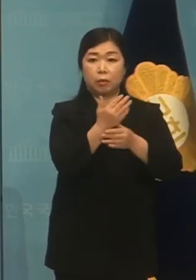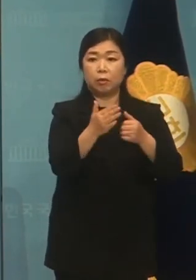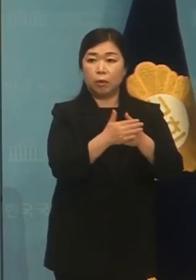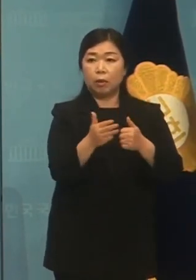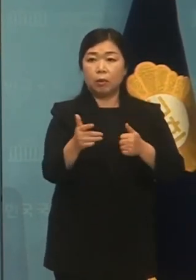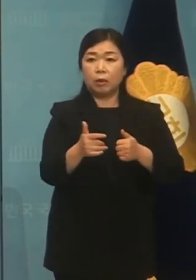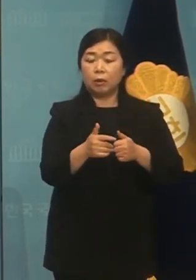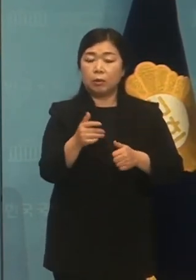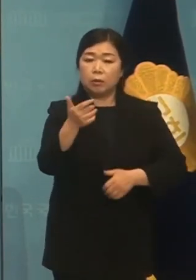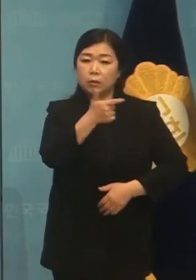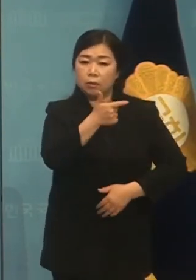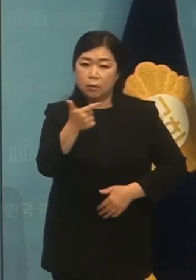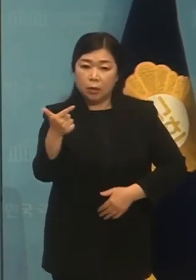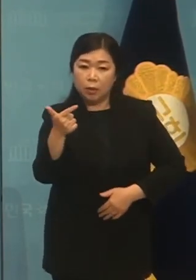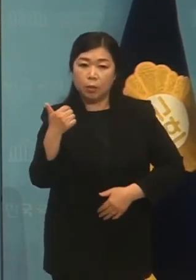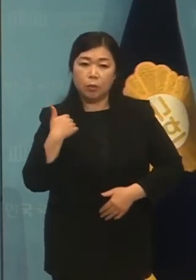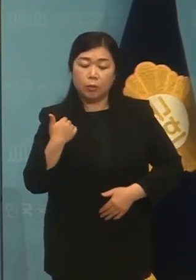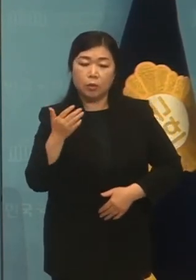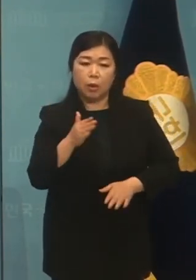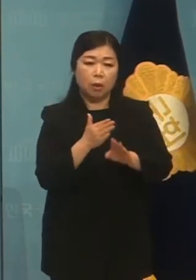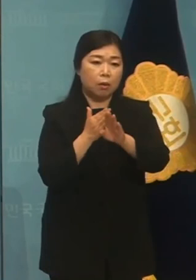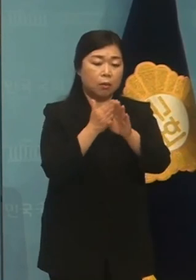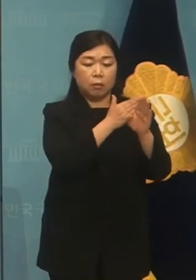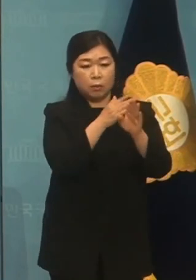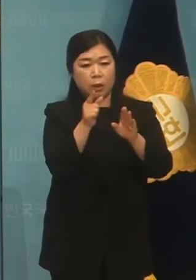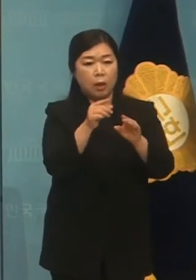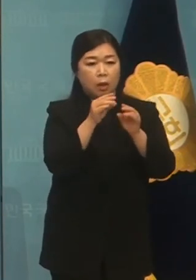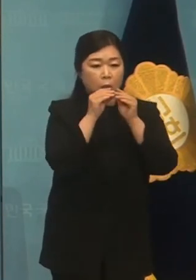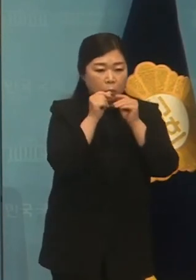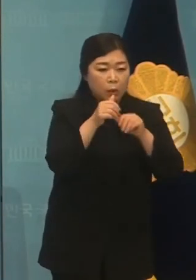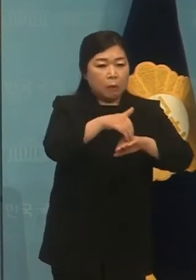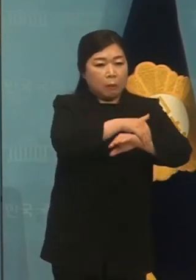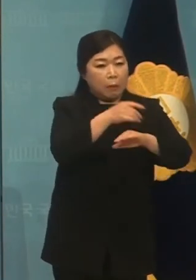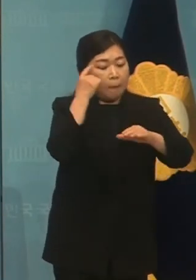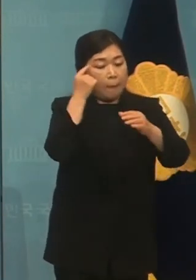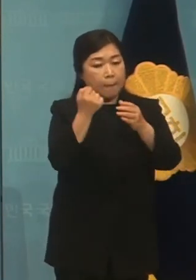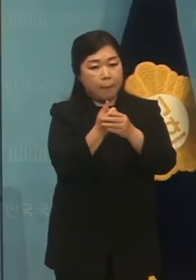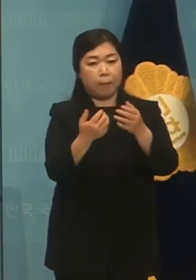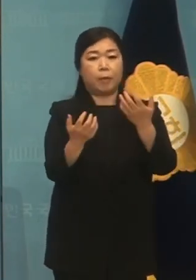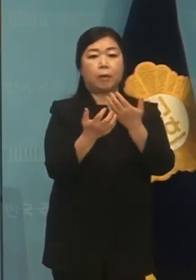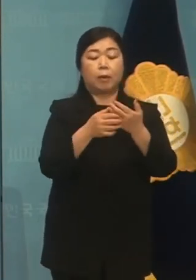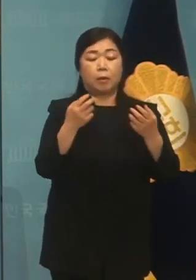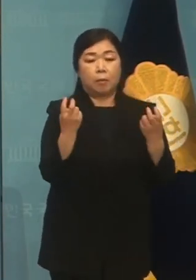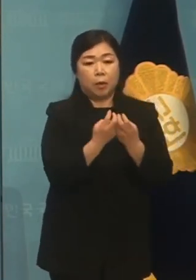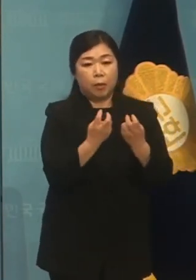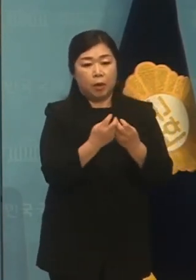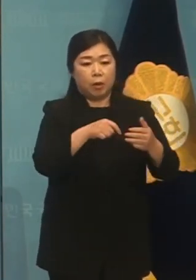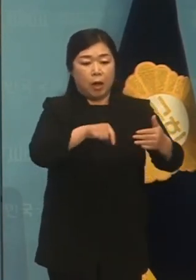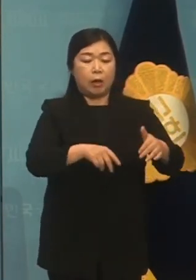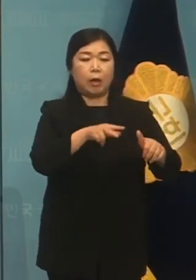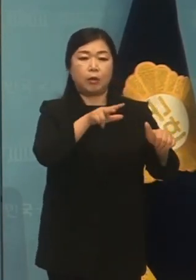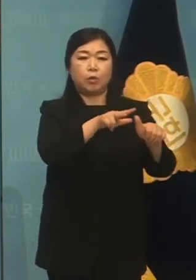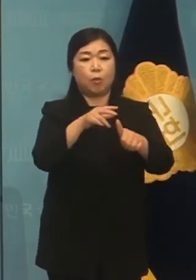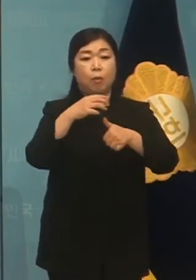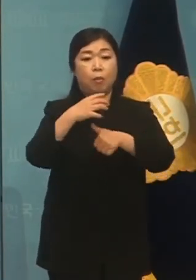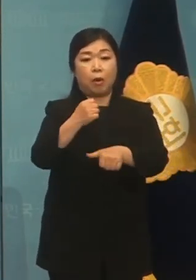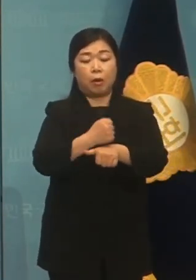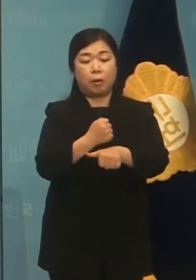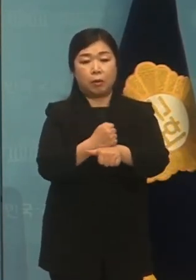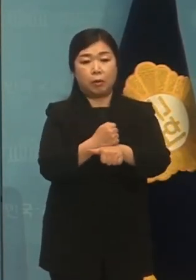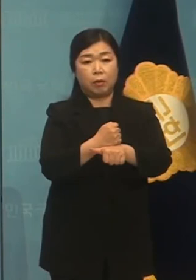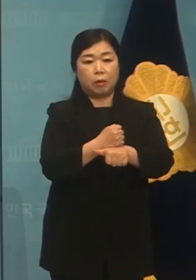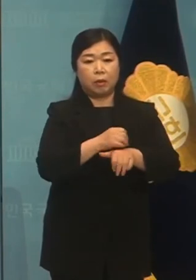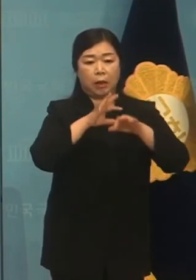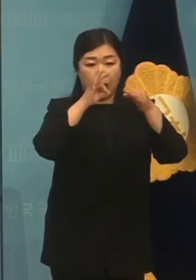그렇게 크게 보이지는 않지만 교묘하고 교활하고 내부 정보를 이용해서 신뢰를